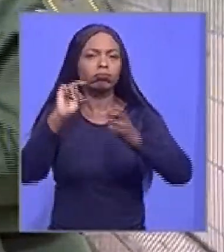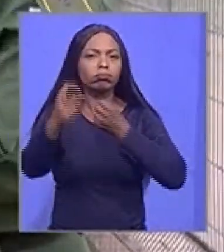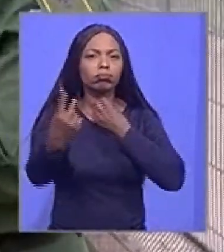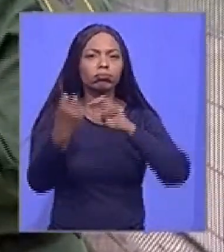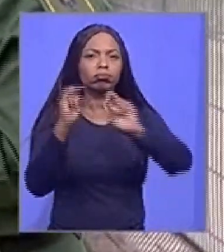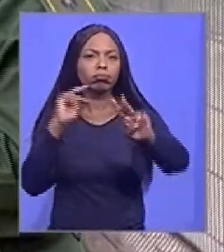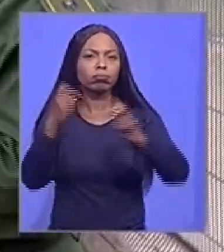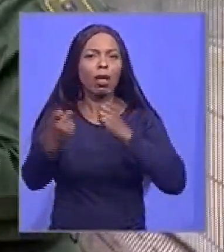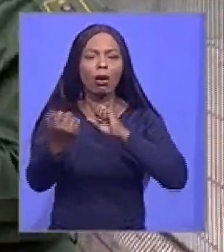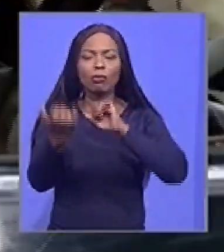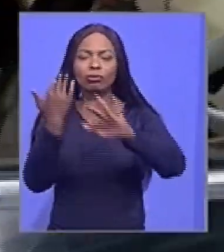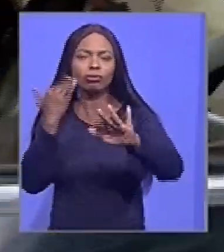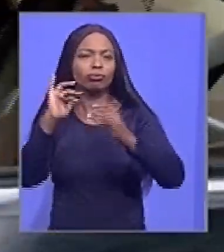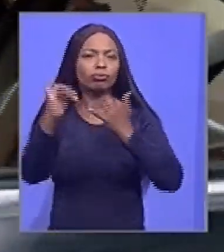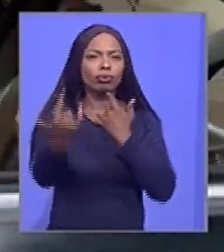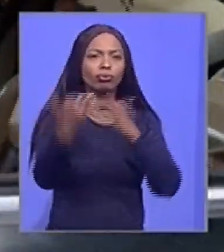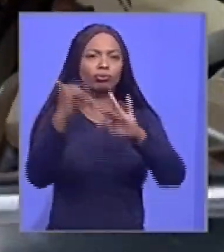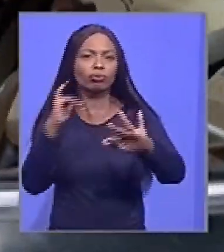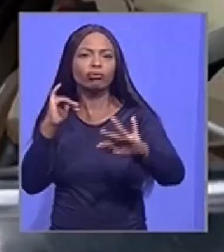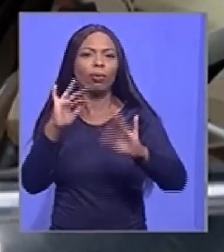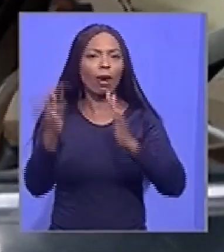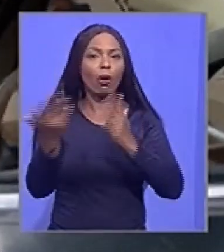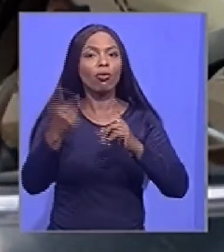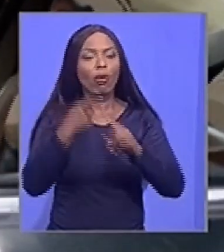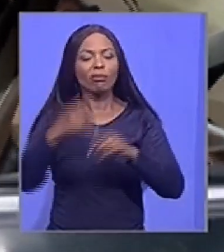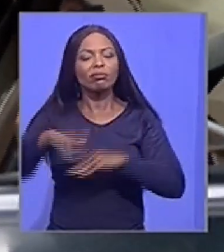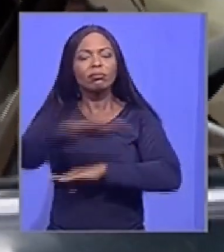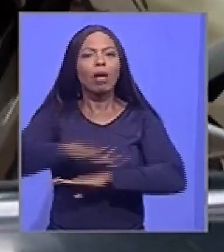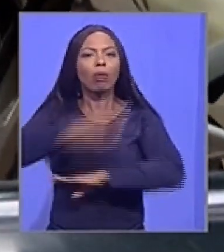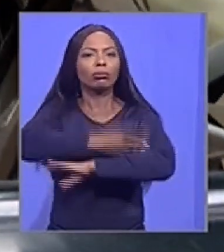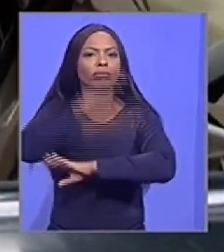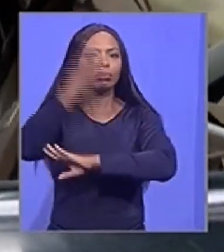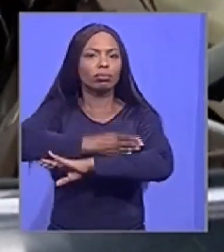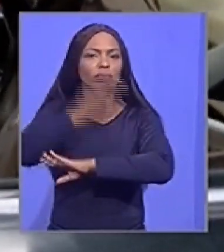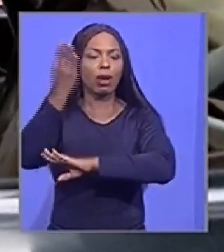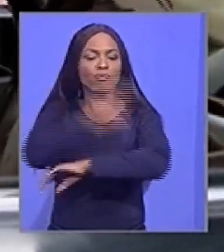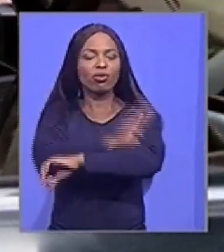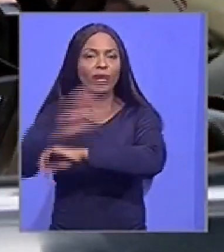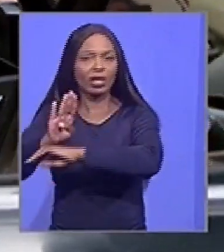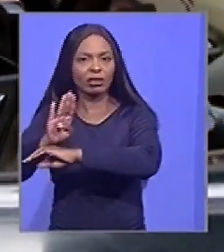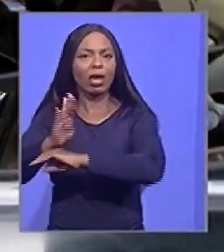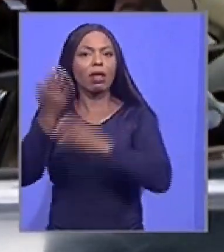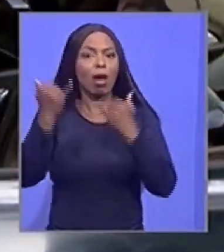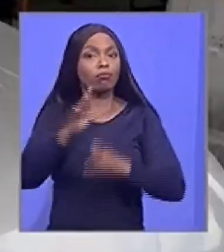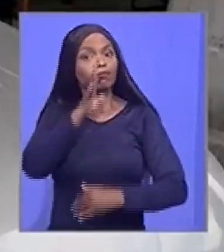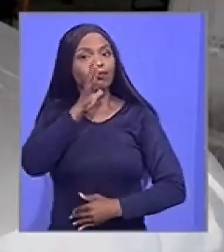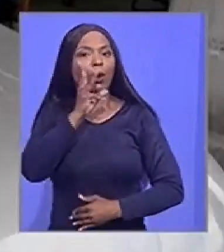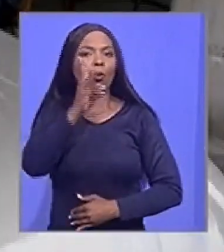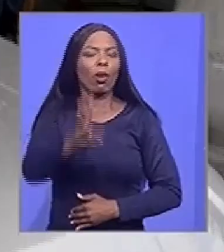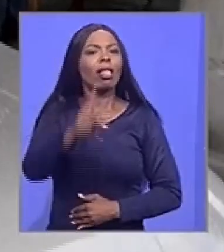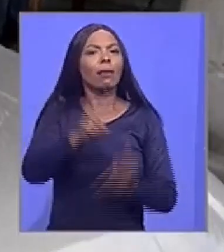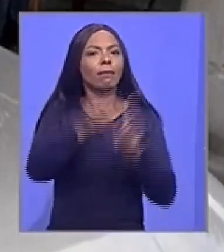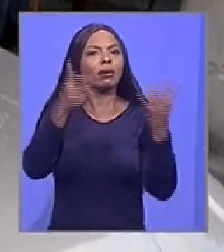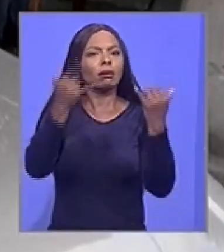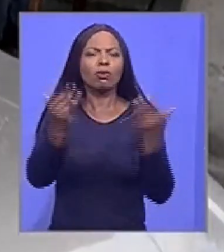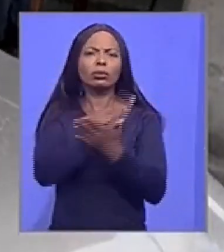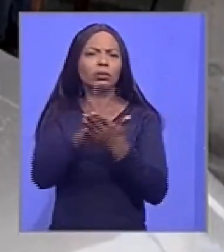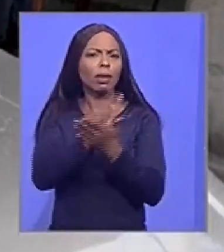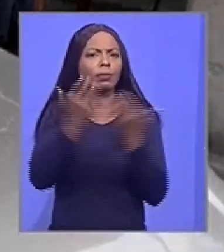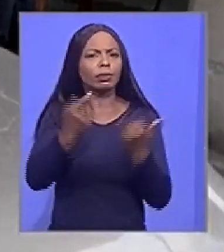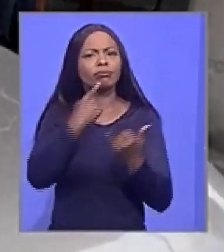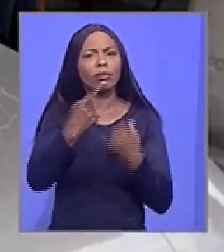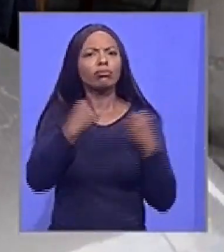as they are coming through into the port. Dipalopalo tsa batho ba kgabaganyang kwa molelwaneng wa Bridge di tlile go tlhatlogela kwa godimo e fela bangwe ba bafaladi